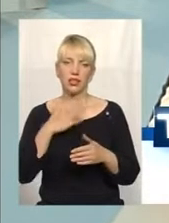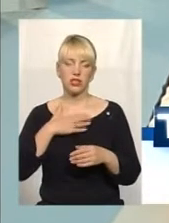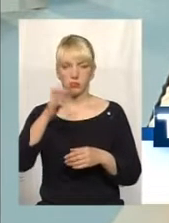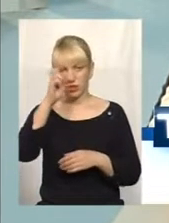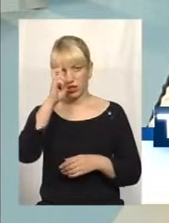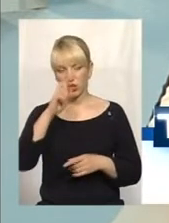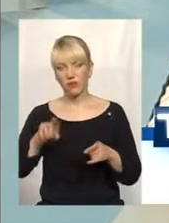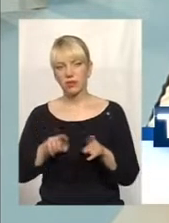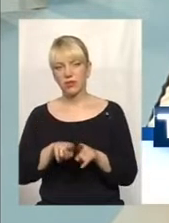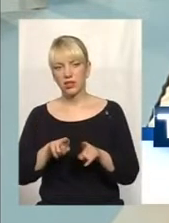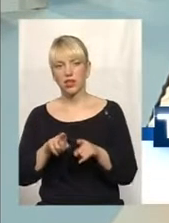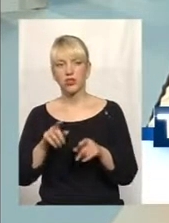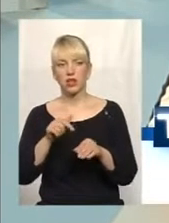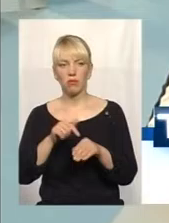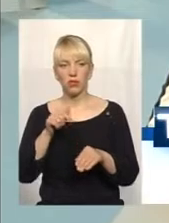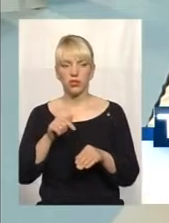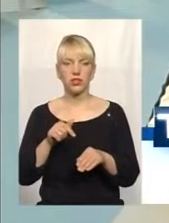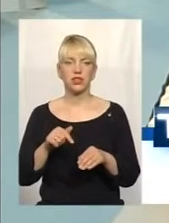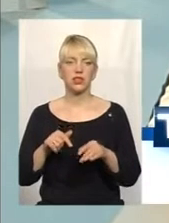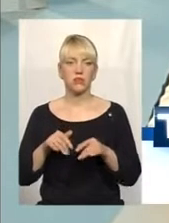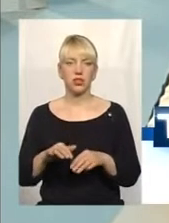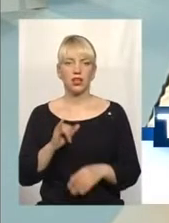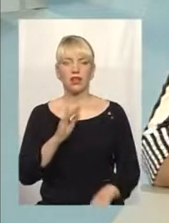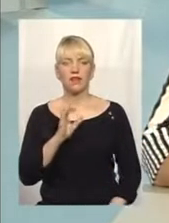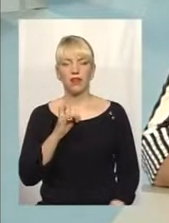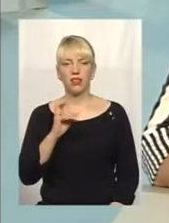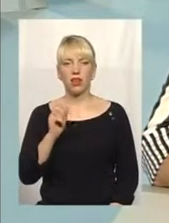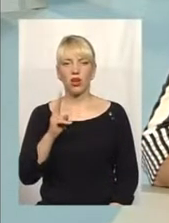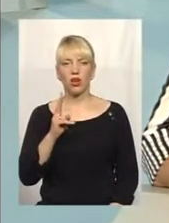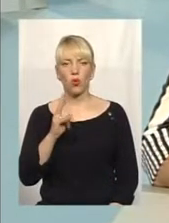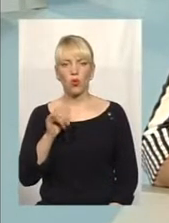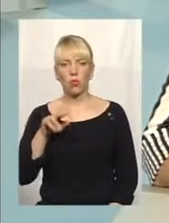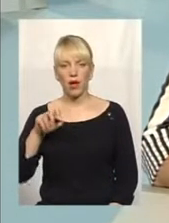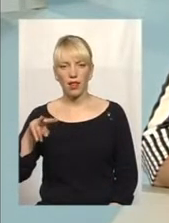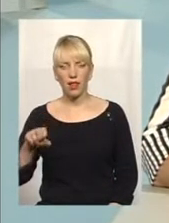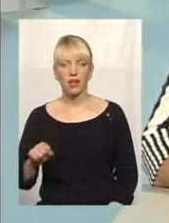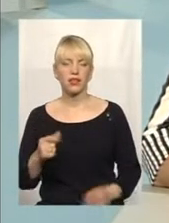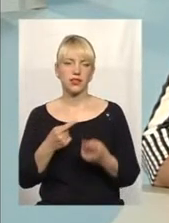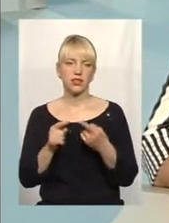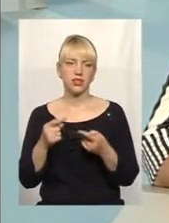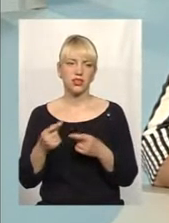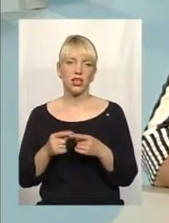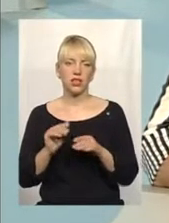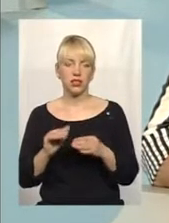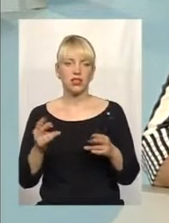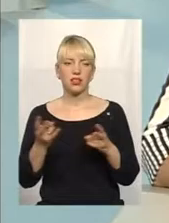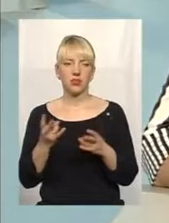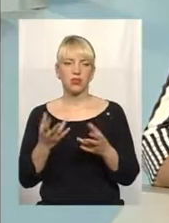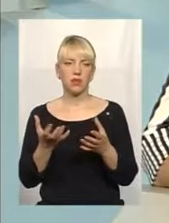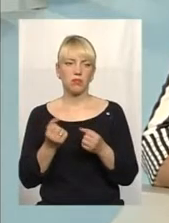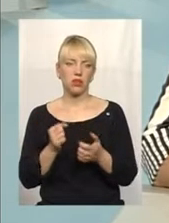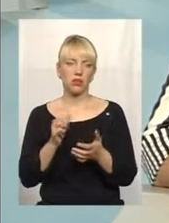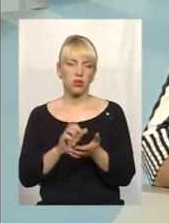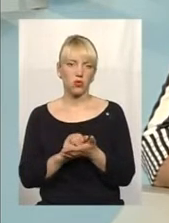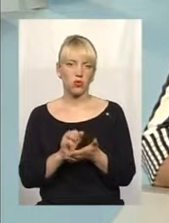державними, це також емоційний якимось стимул. Івана Купала і всі інші. Тому, звичайно, діти повинні в цьому також приймати дуже